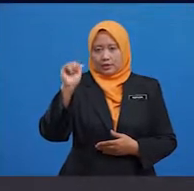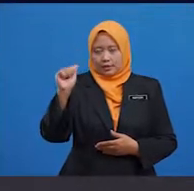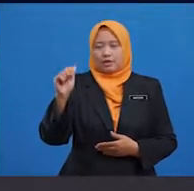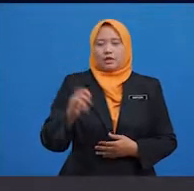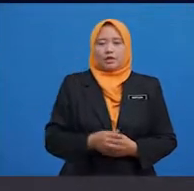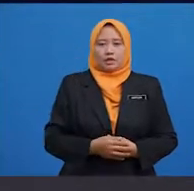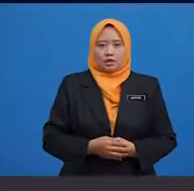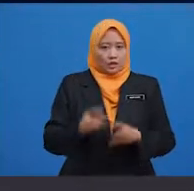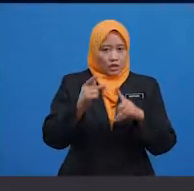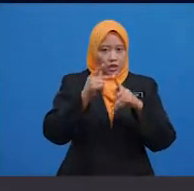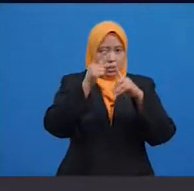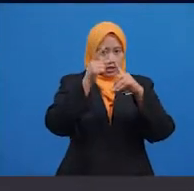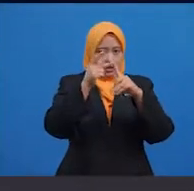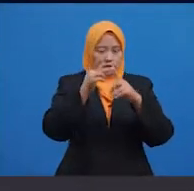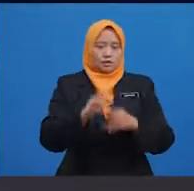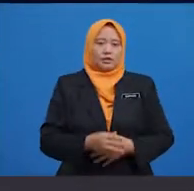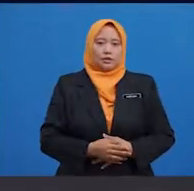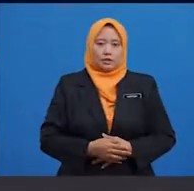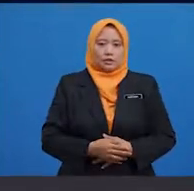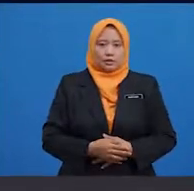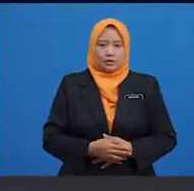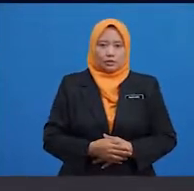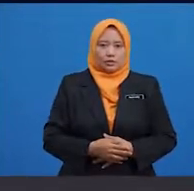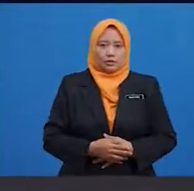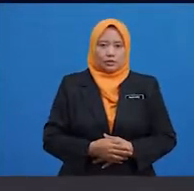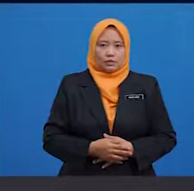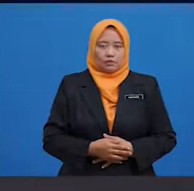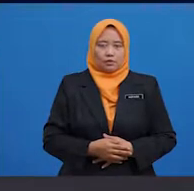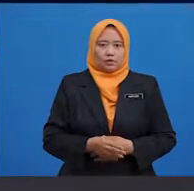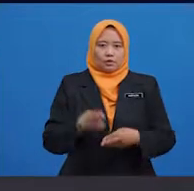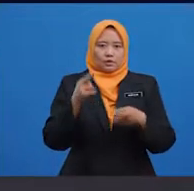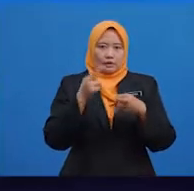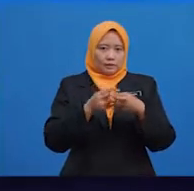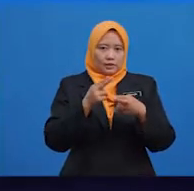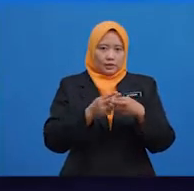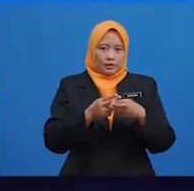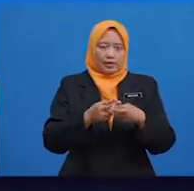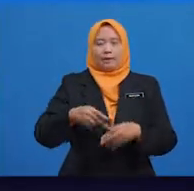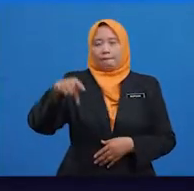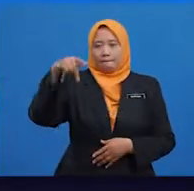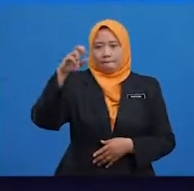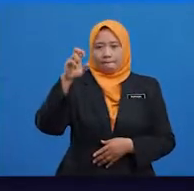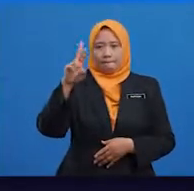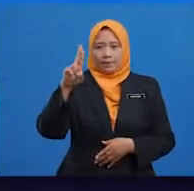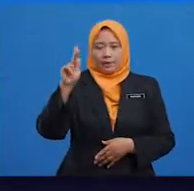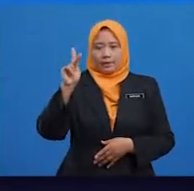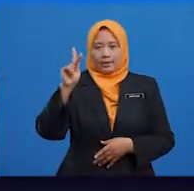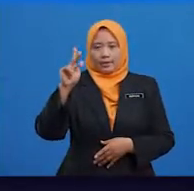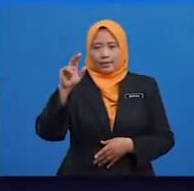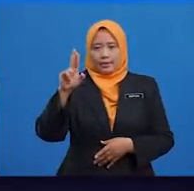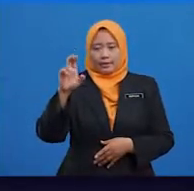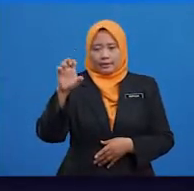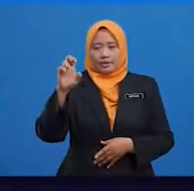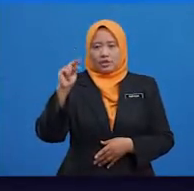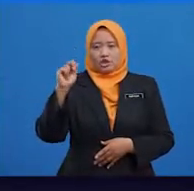sebagai gantian Purkinje ataupun Purkinje fibers. Nodus sinoatrium menjana